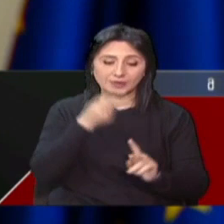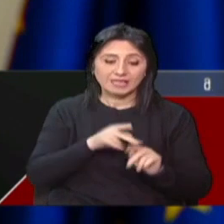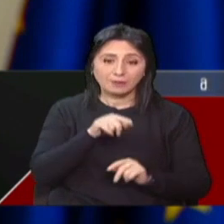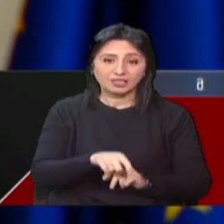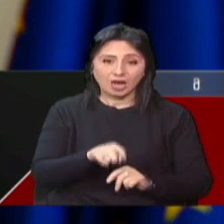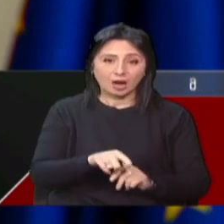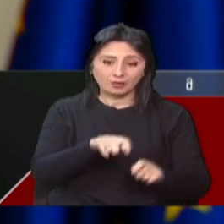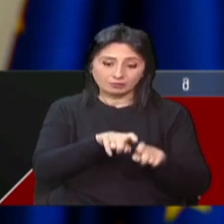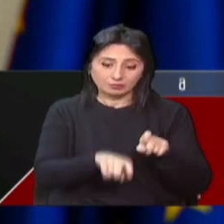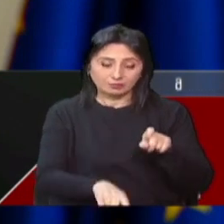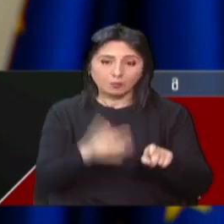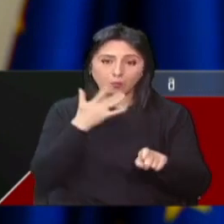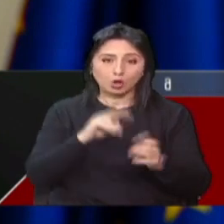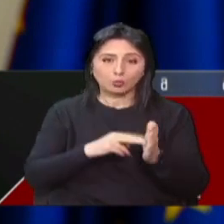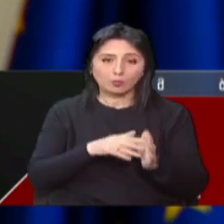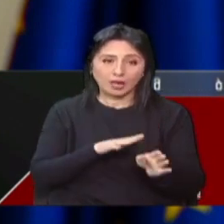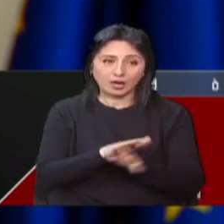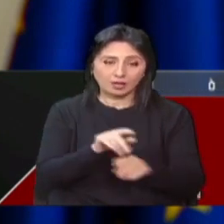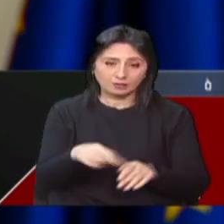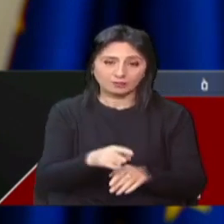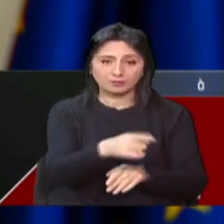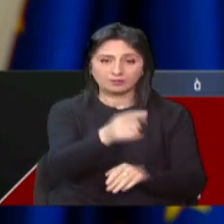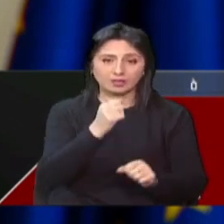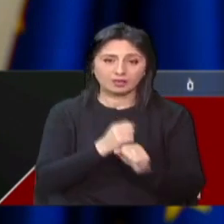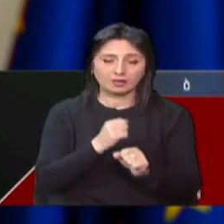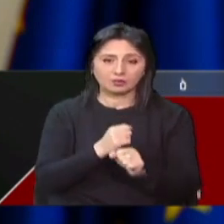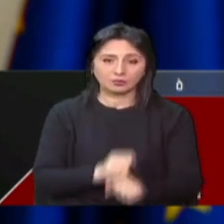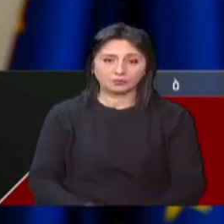საიმისოდ, რომ ამით რაღაც პოლიტიკური ამოცანების გადაწყვეტისთვის რაღაც ინსტრუმენტი შეიძინონ.